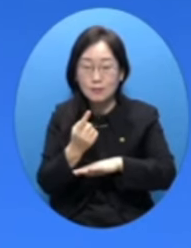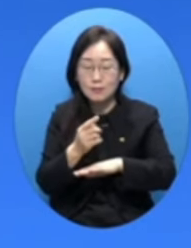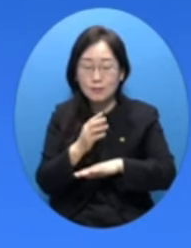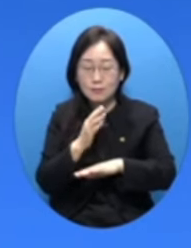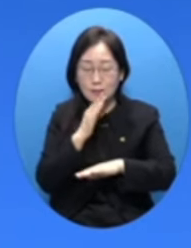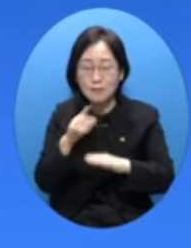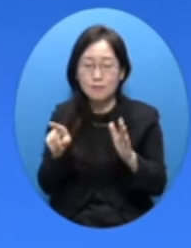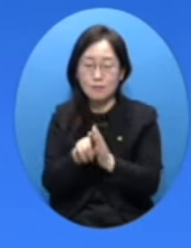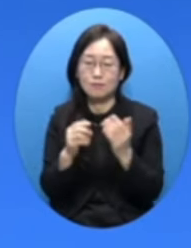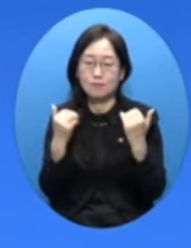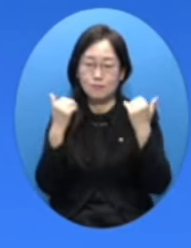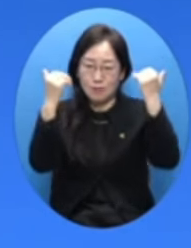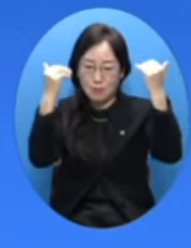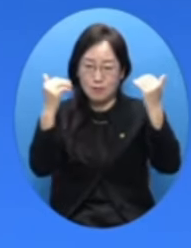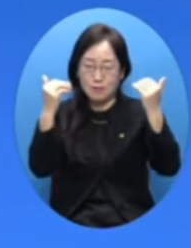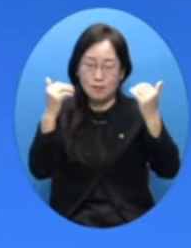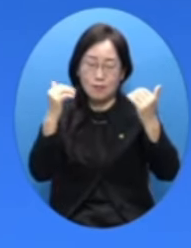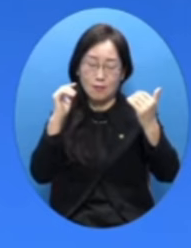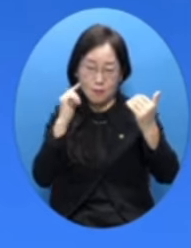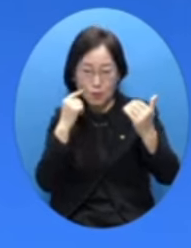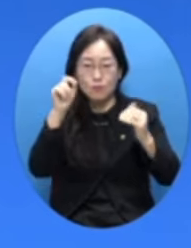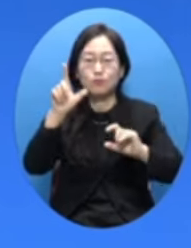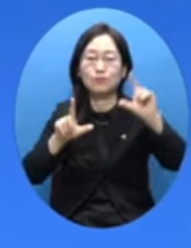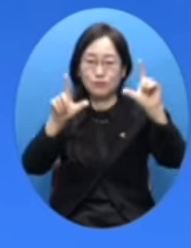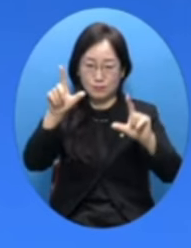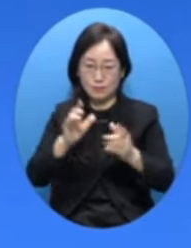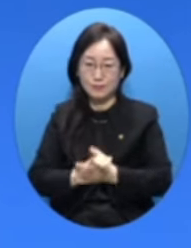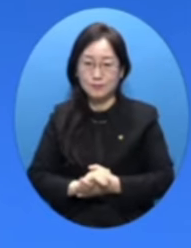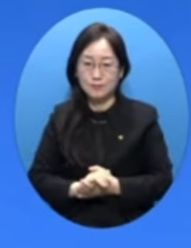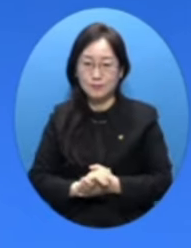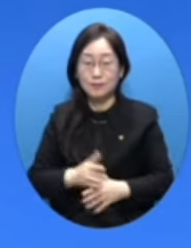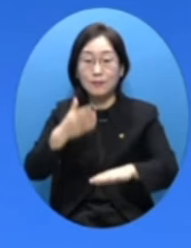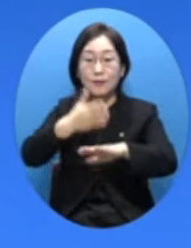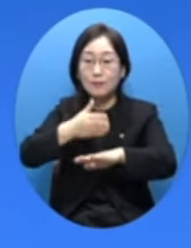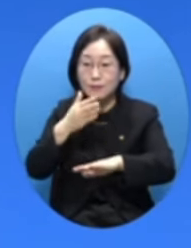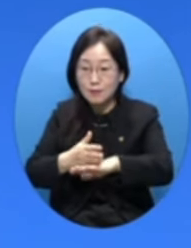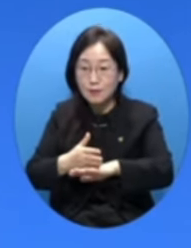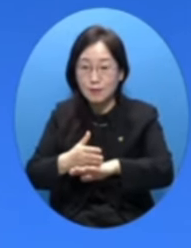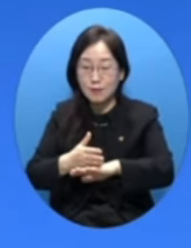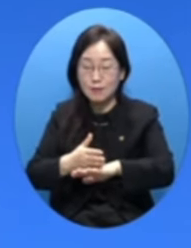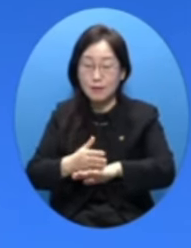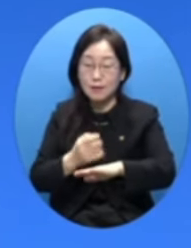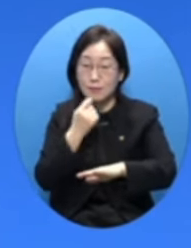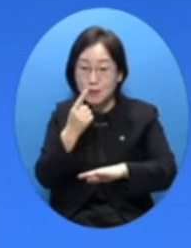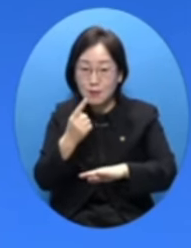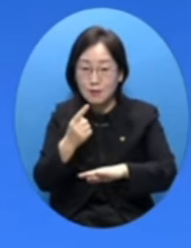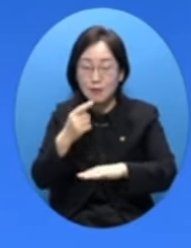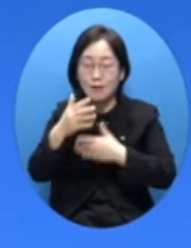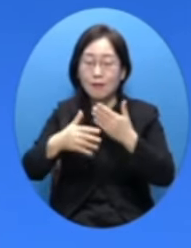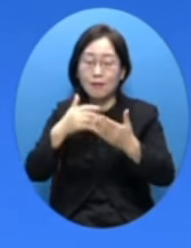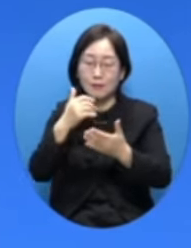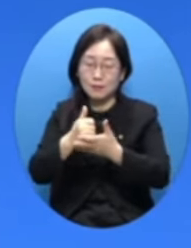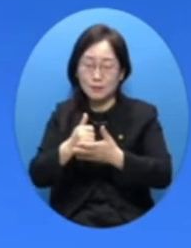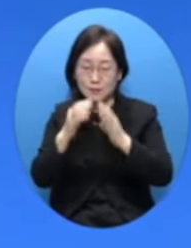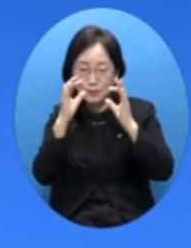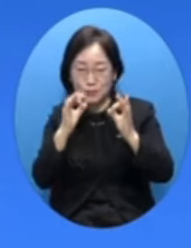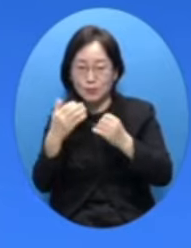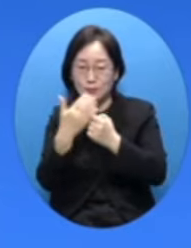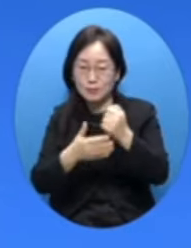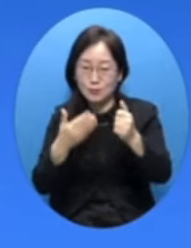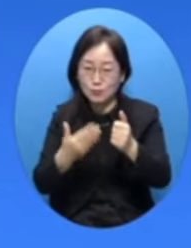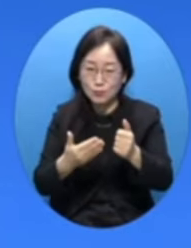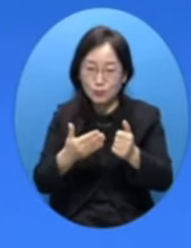성숙한 신앙인들의 아름다운 모습인 것입니다. 감사가 그 삶을 변화시킵니다. 하나님의 은혜로 가운데로 우리를 이끌어가는